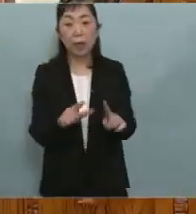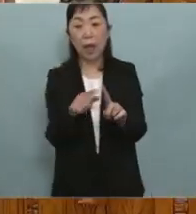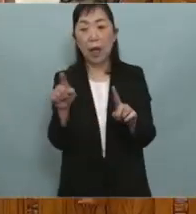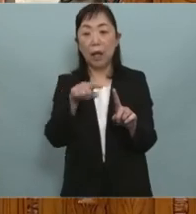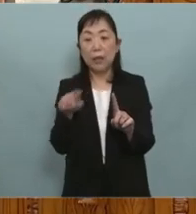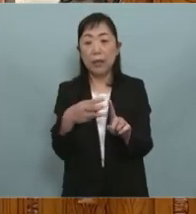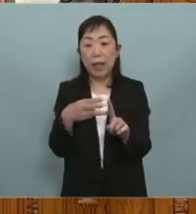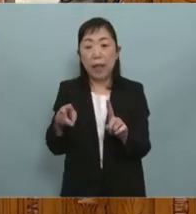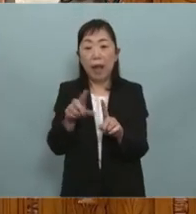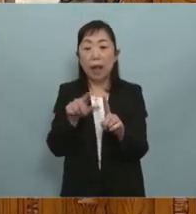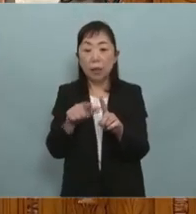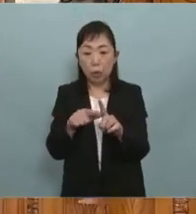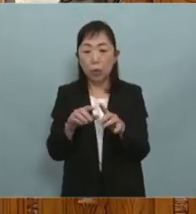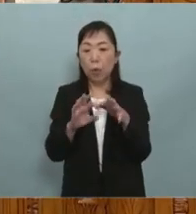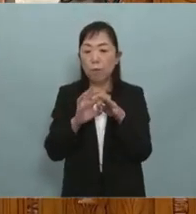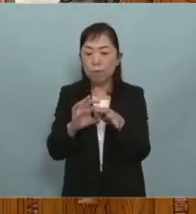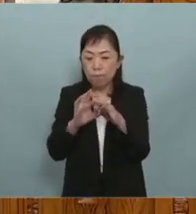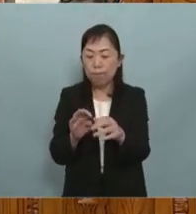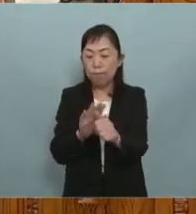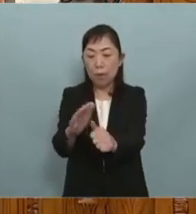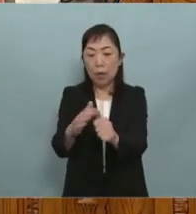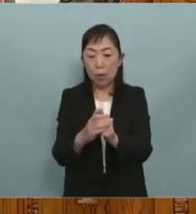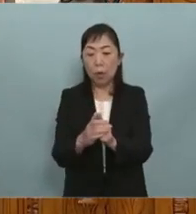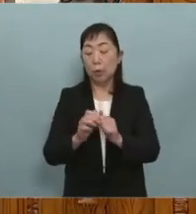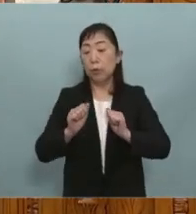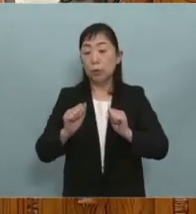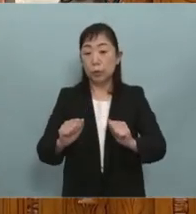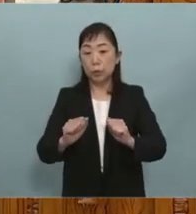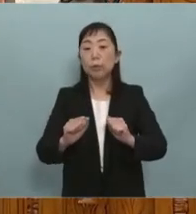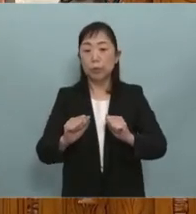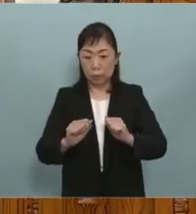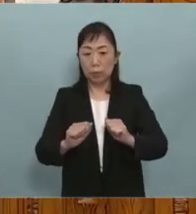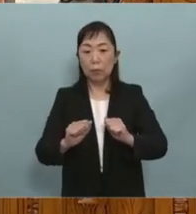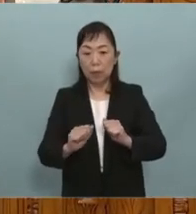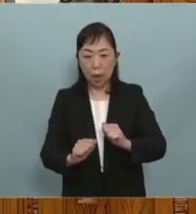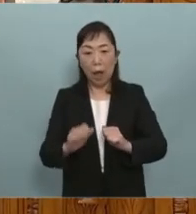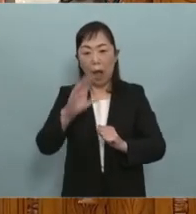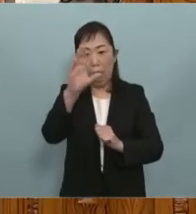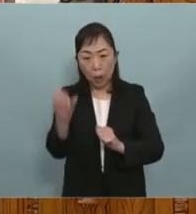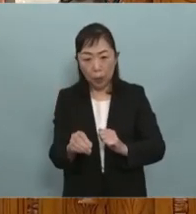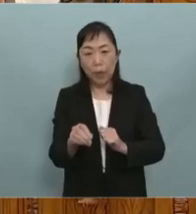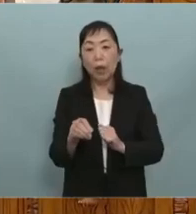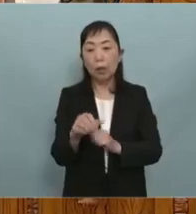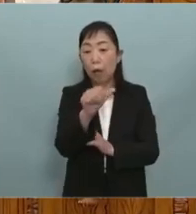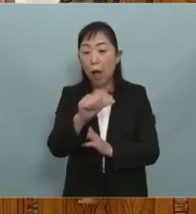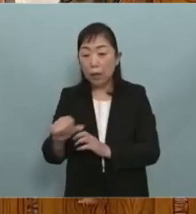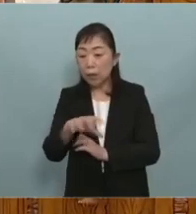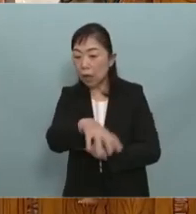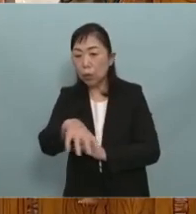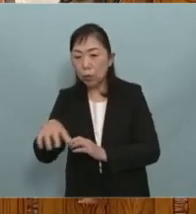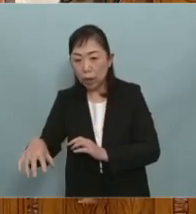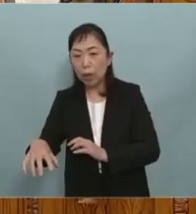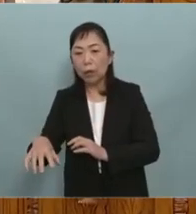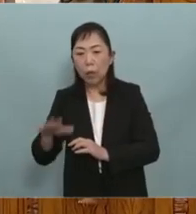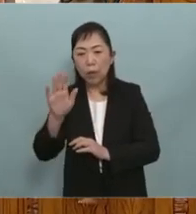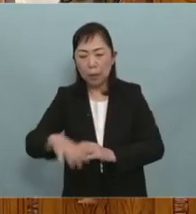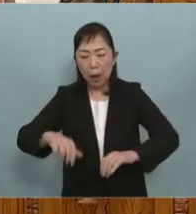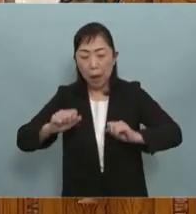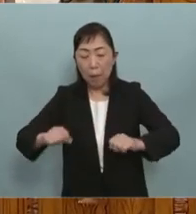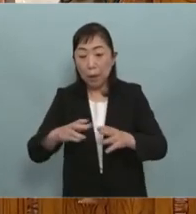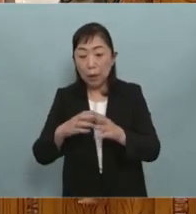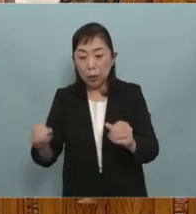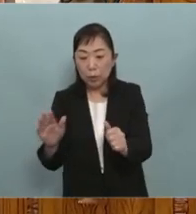引き続き取り組みますグローバルサフとの関係強化や軍縮不さ気候変動など